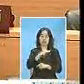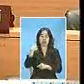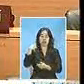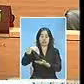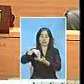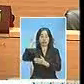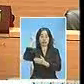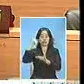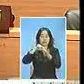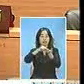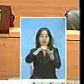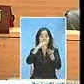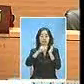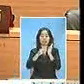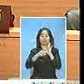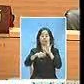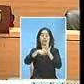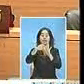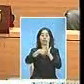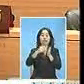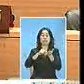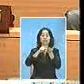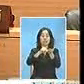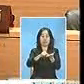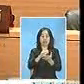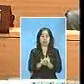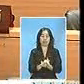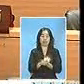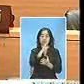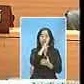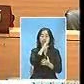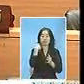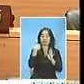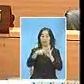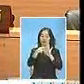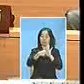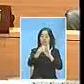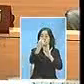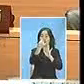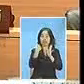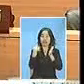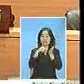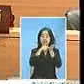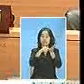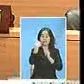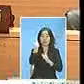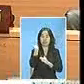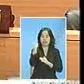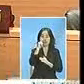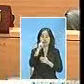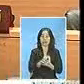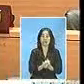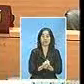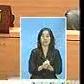งวนความเห็นไว้เนี่ยเป็นการนำเสนอเหตุผลนะครับว่าเขาสงวนความเห็นแล้วก็มีเหตุผลอะไรนะครับถ้